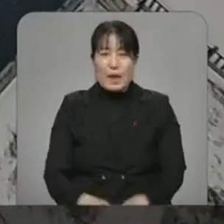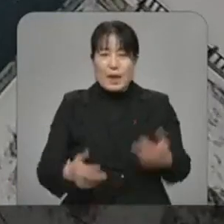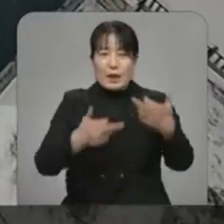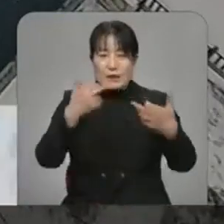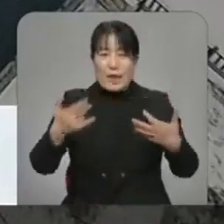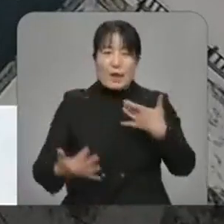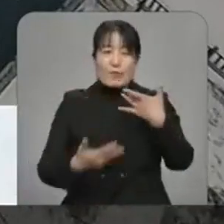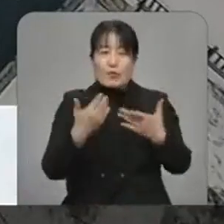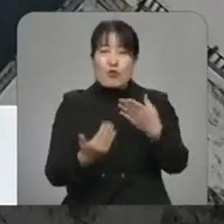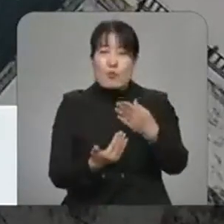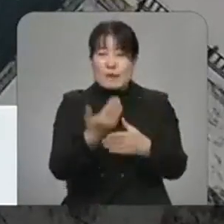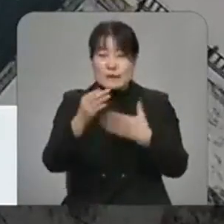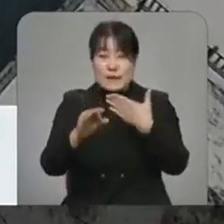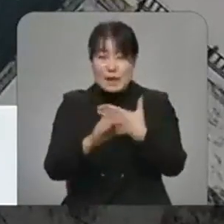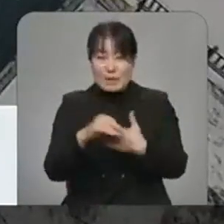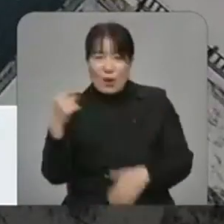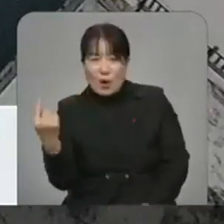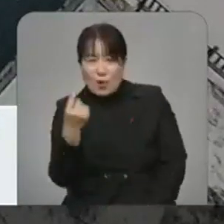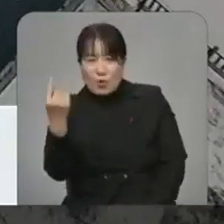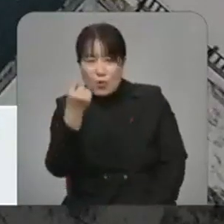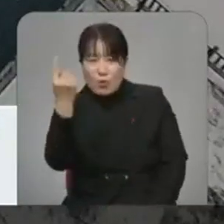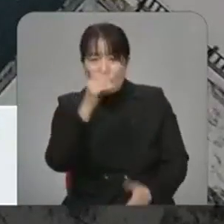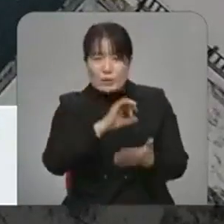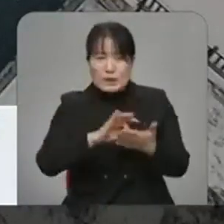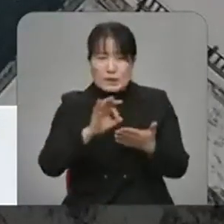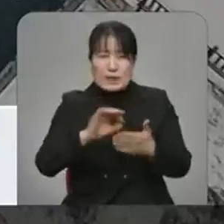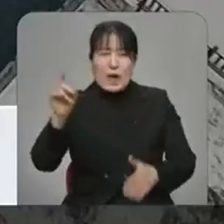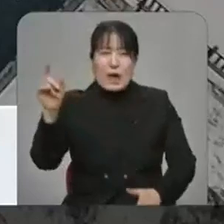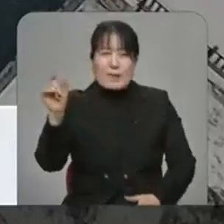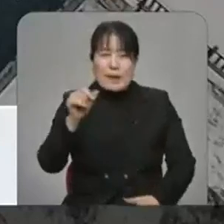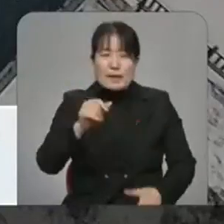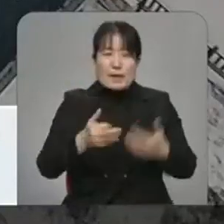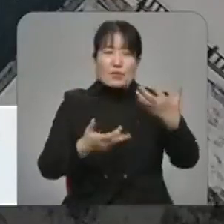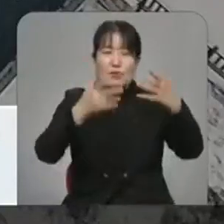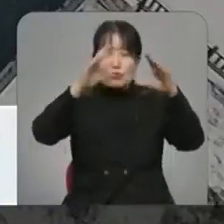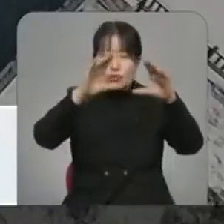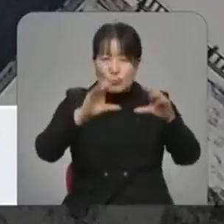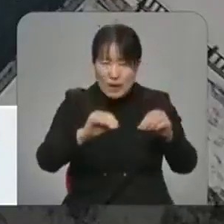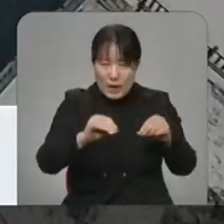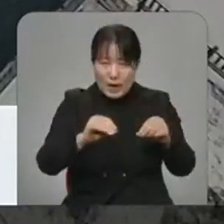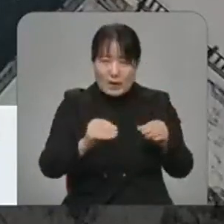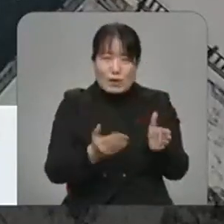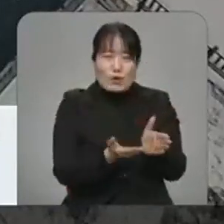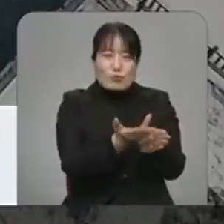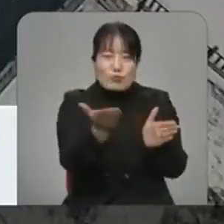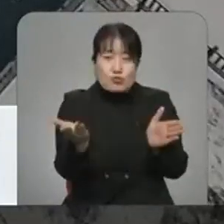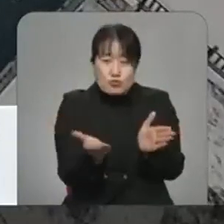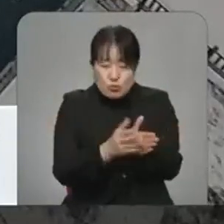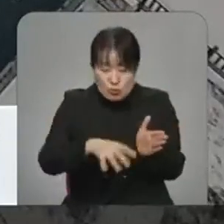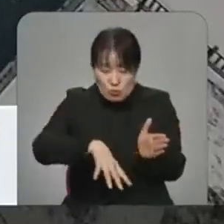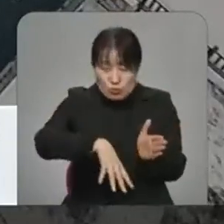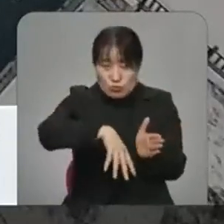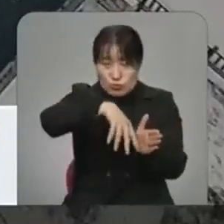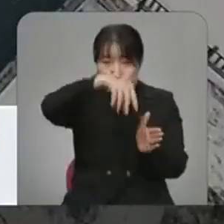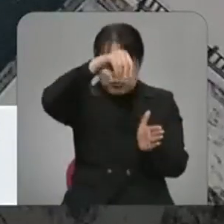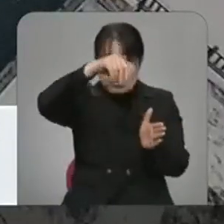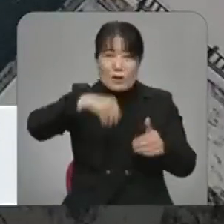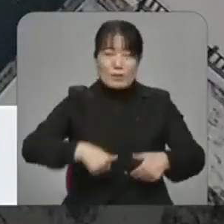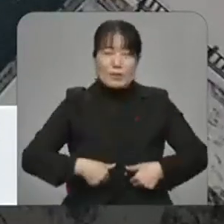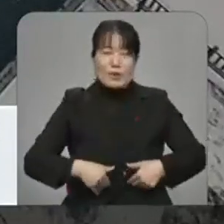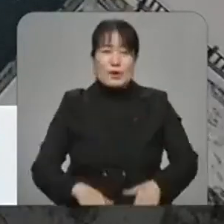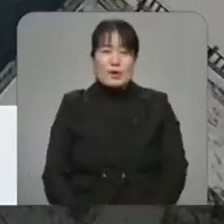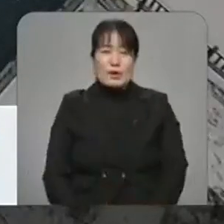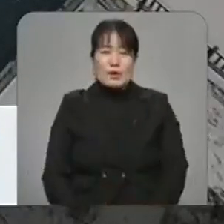산불이 나면 해기를 통한 조기 진화를 위해 진화용 물을 구할 수 있는 담수제가 필요합니다 살림당국의